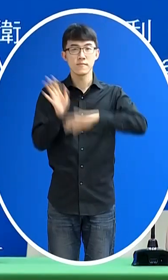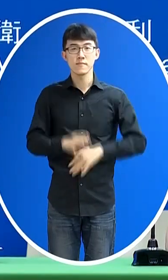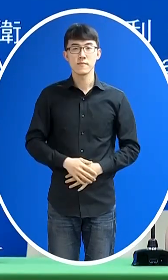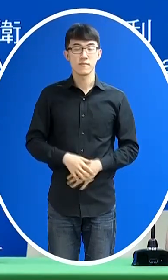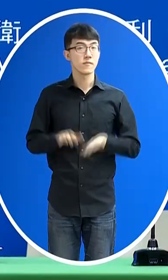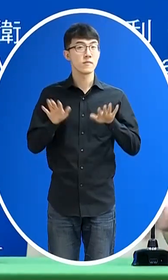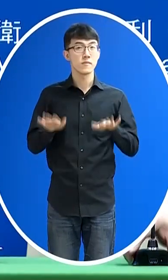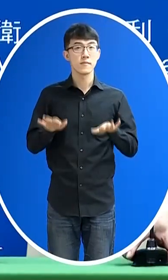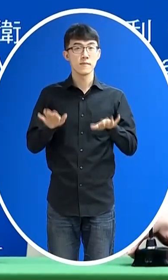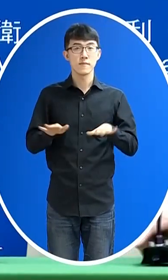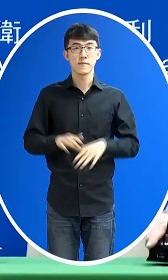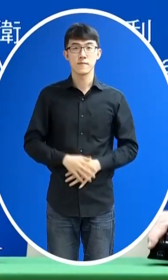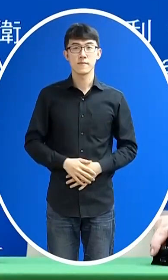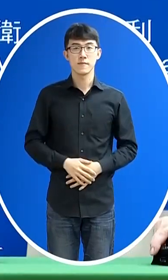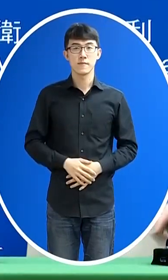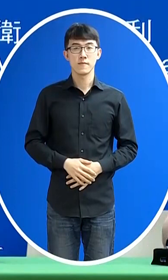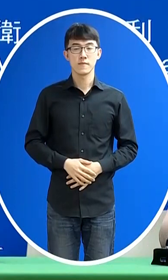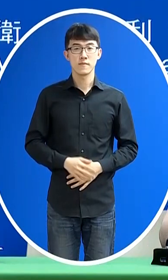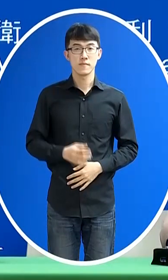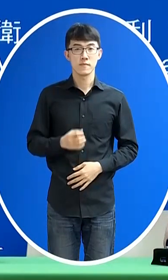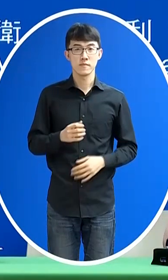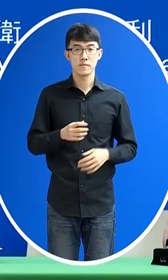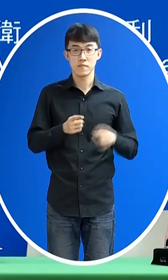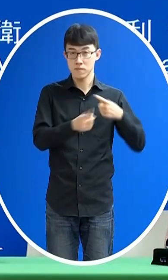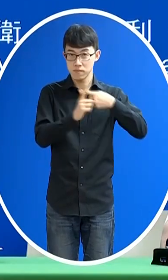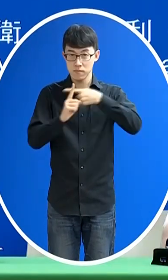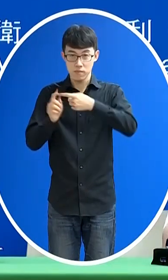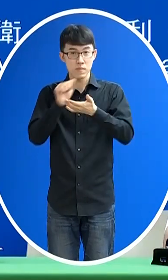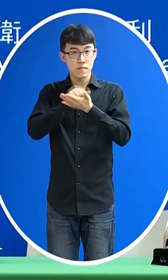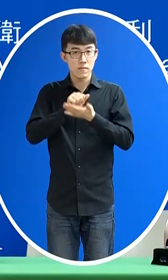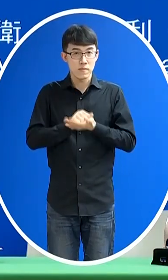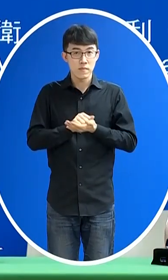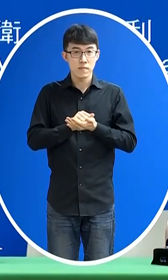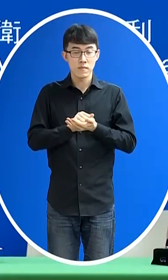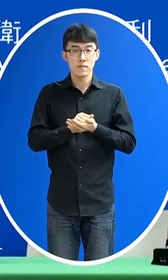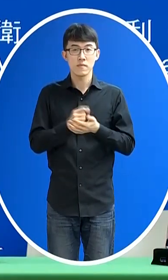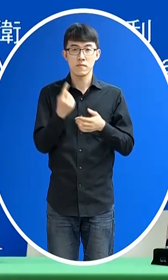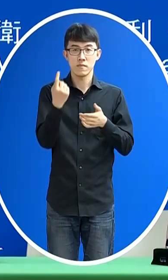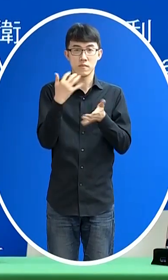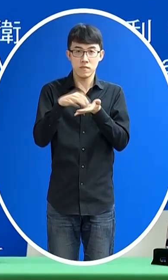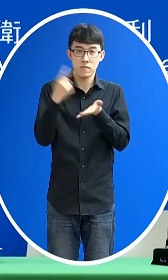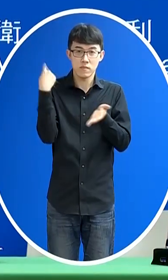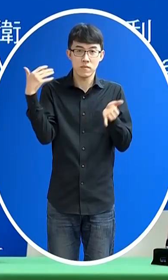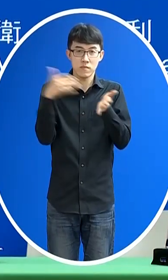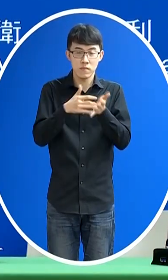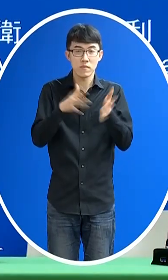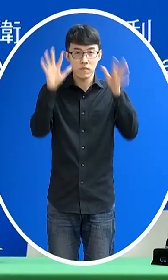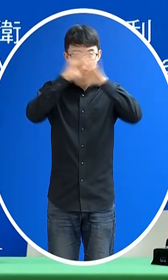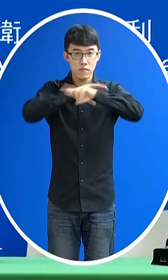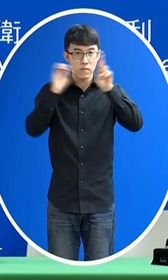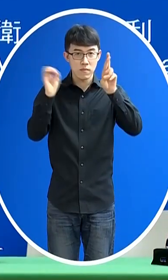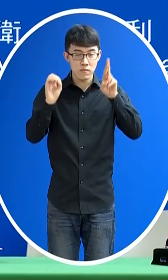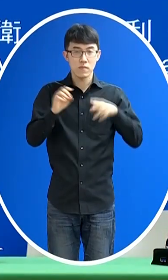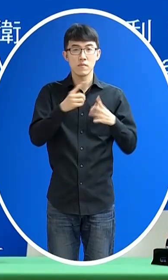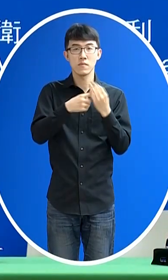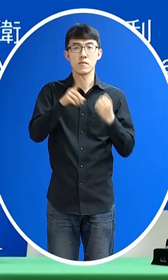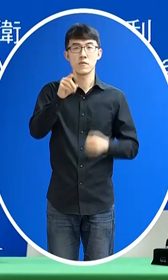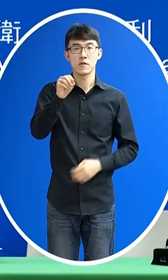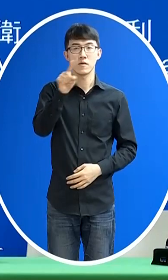那我们今天啊新确认的本土病例数哈，有到昨天统计12点为止哈，有